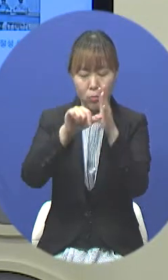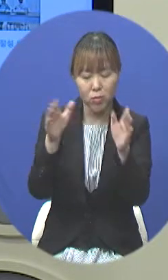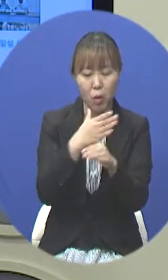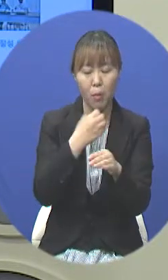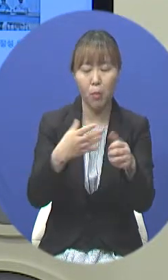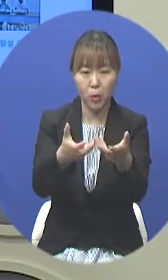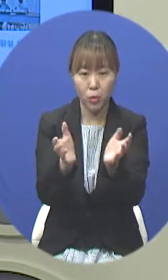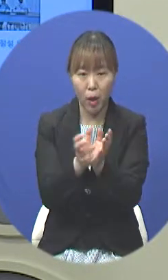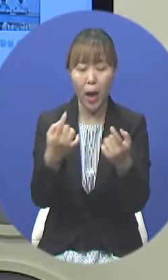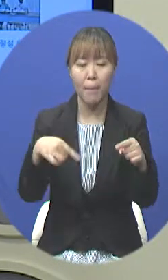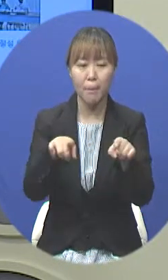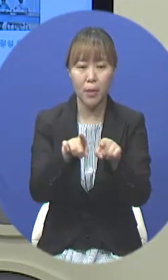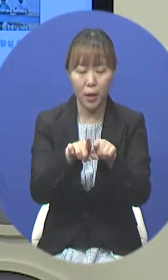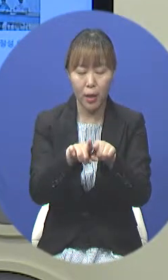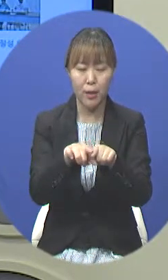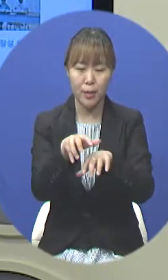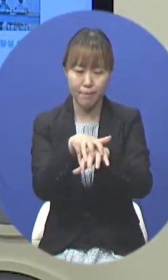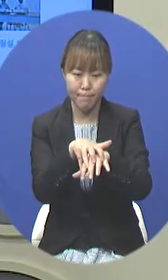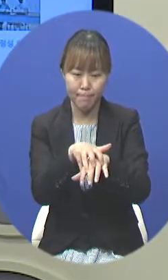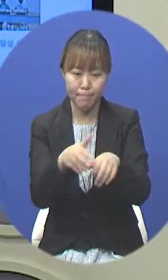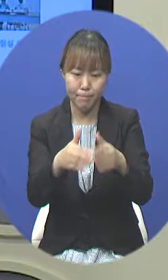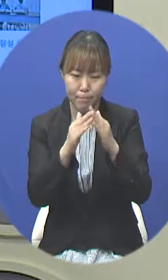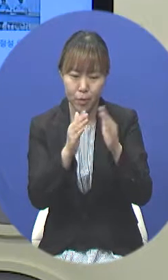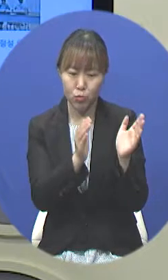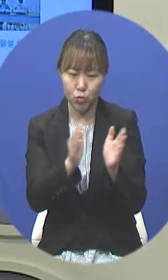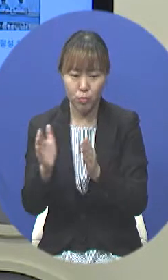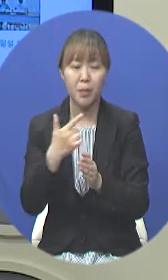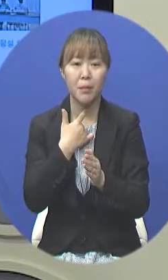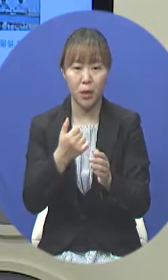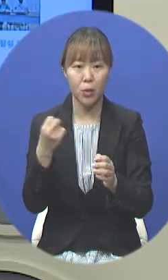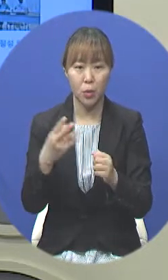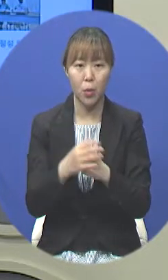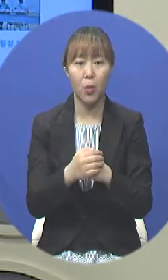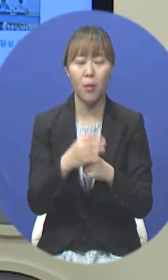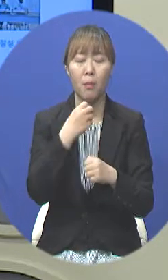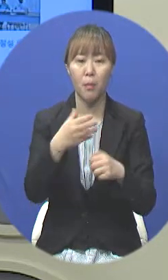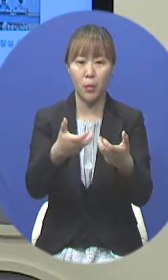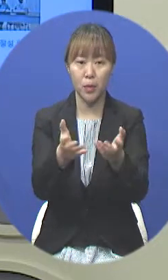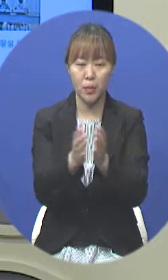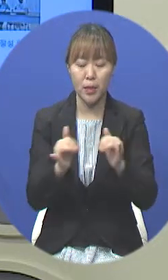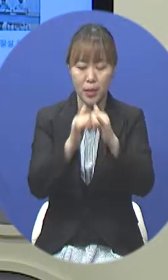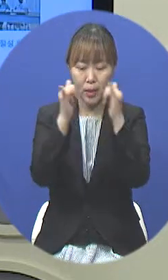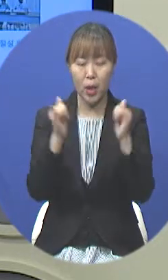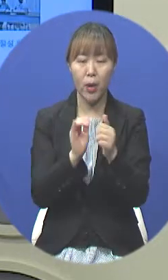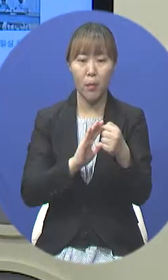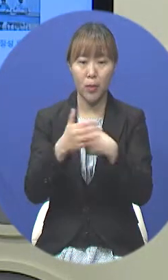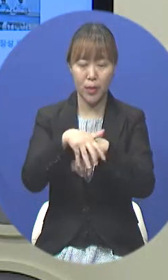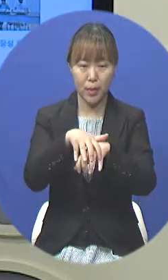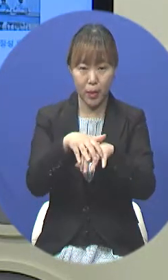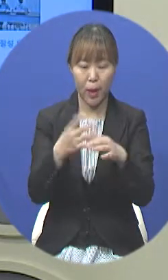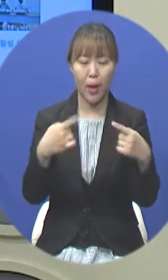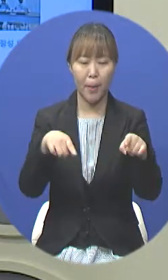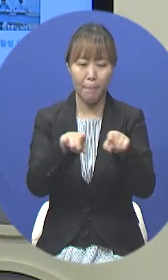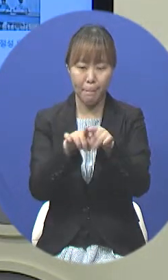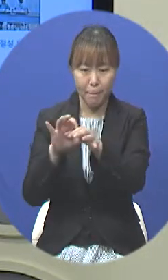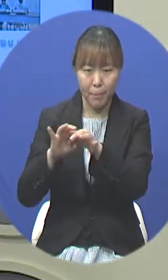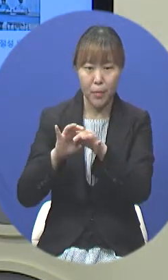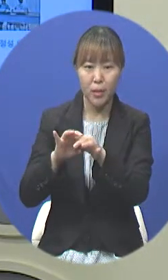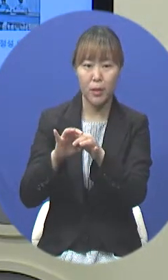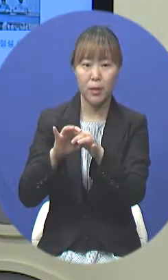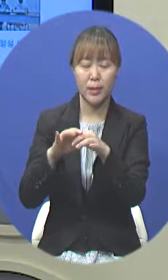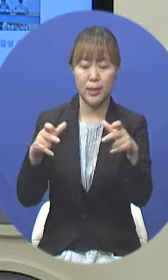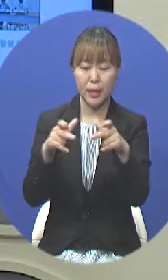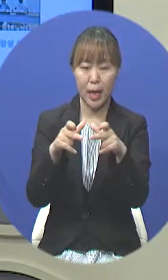보건복지부와 공동으로 시스템 구축을 준비해 왔으며 보건복지부 사회보장 시스템 과 실시간으로 연계해